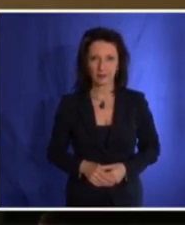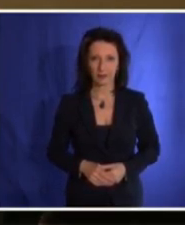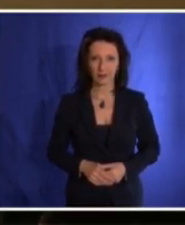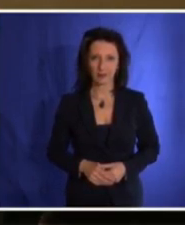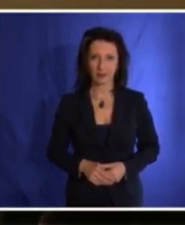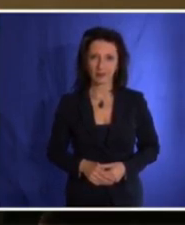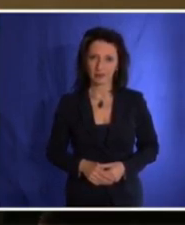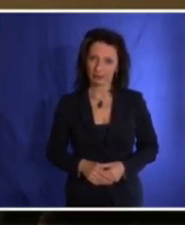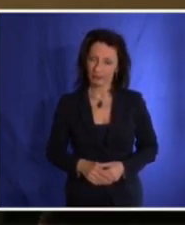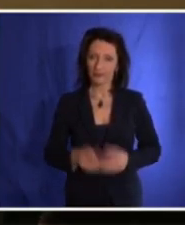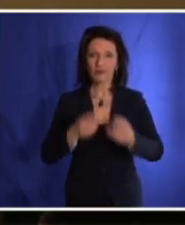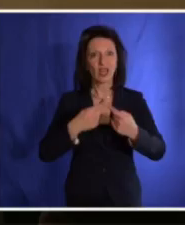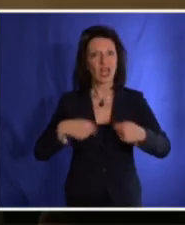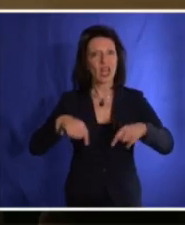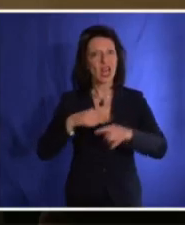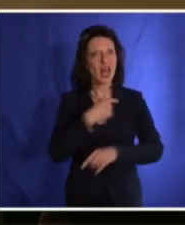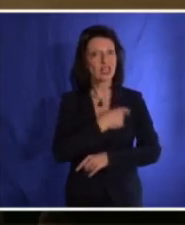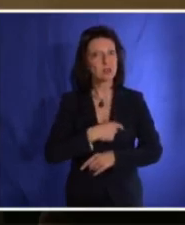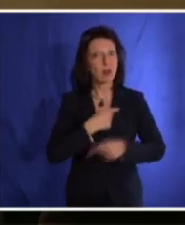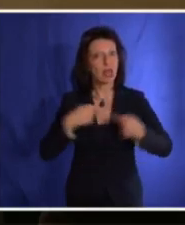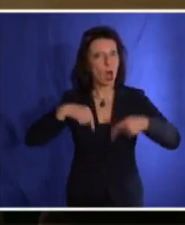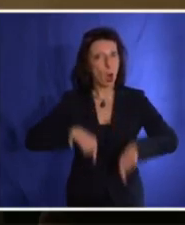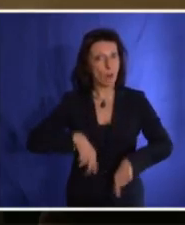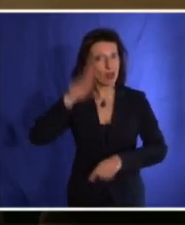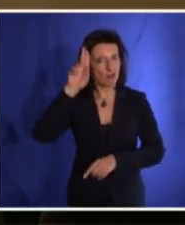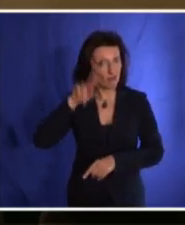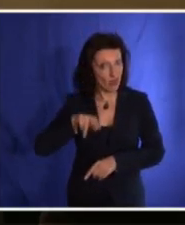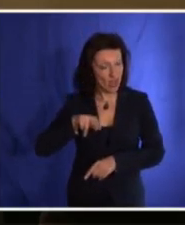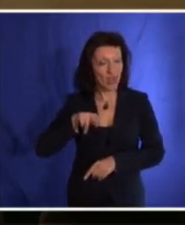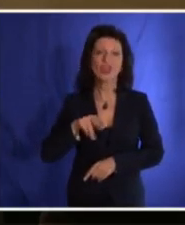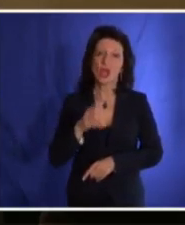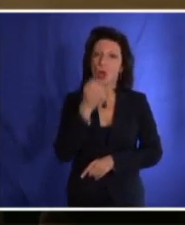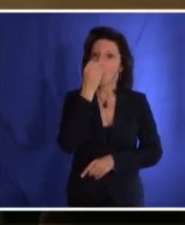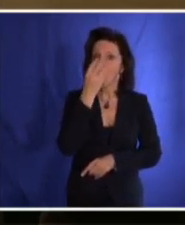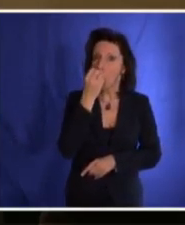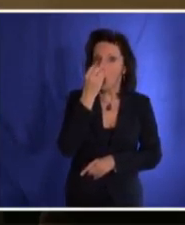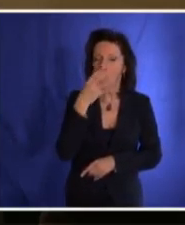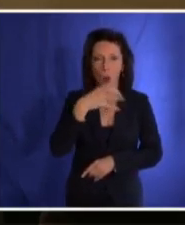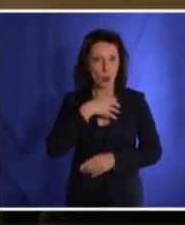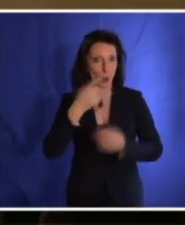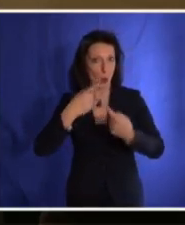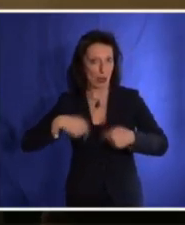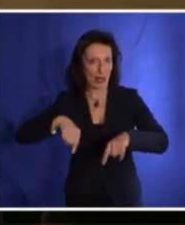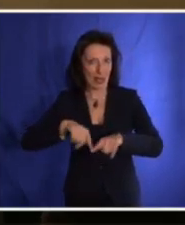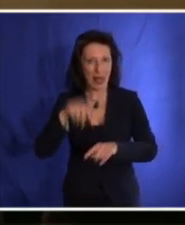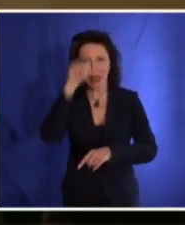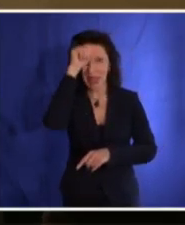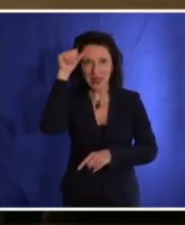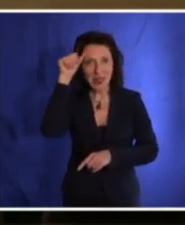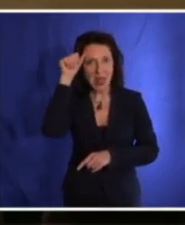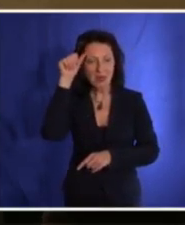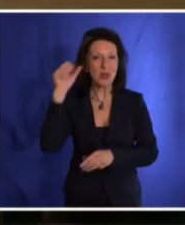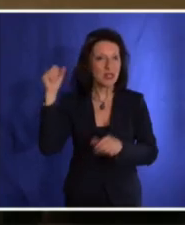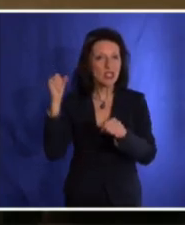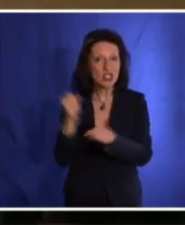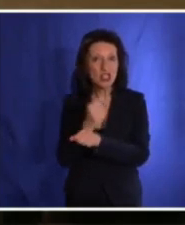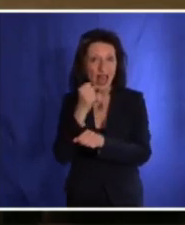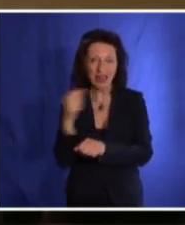Ich darf die Landesparteiobmänner aus Wien, Gernot Blümel, und aus dem Burgenland, Thomas Steiner, sehr herzlich begrüßen.